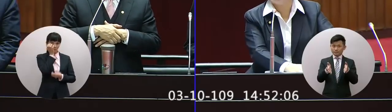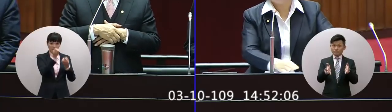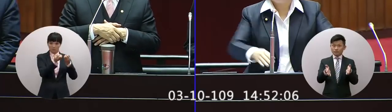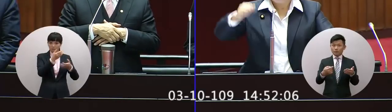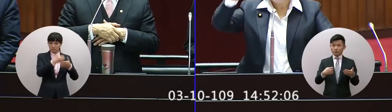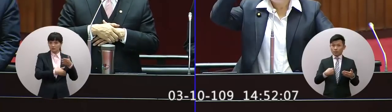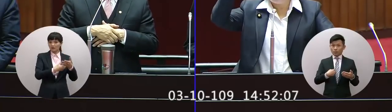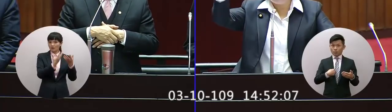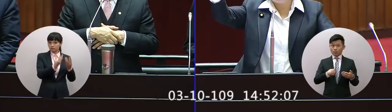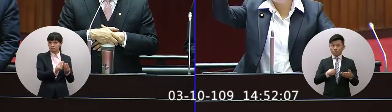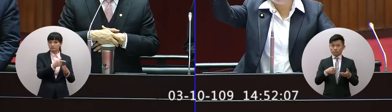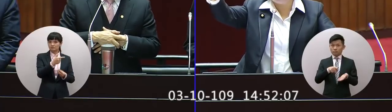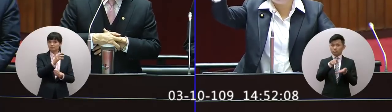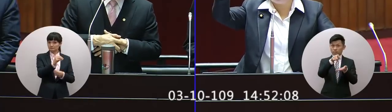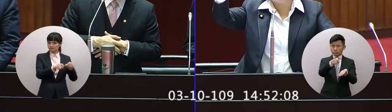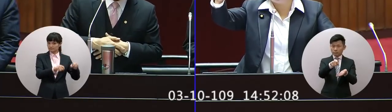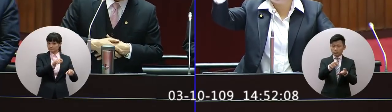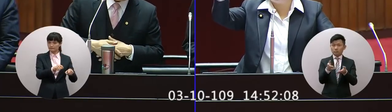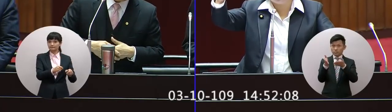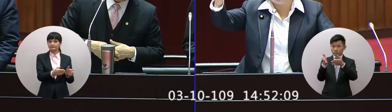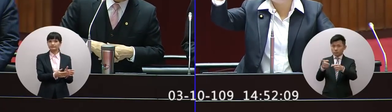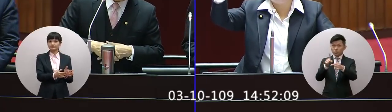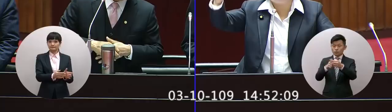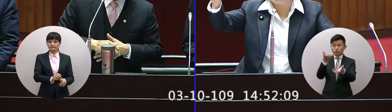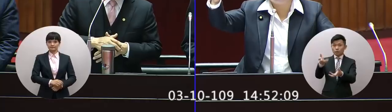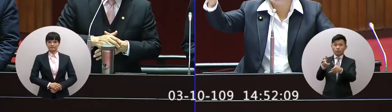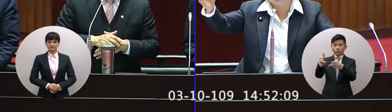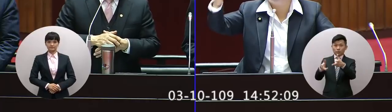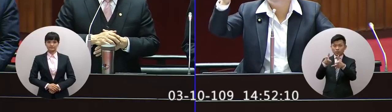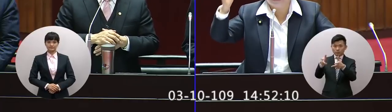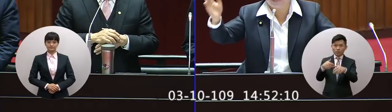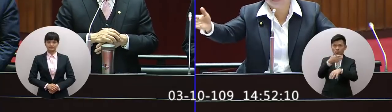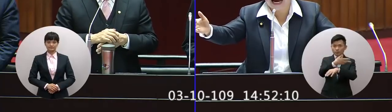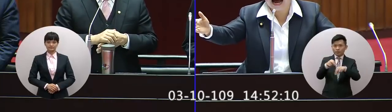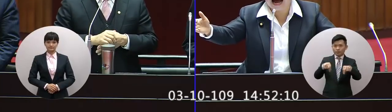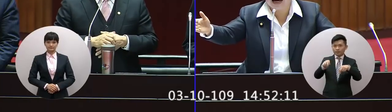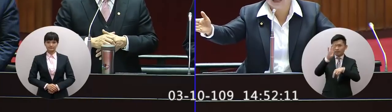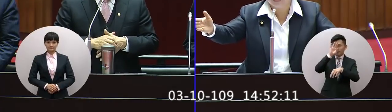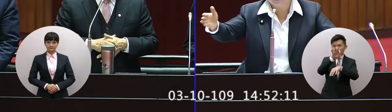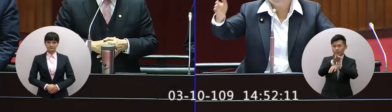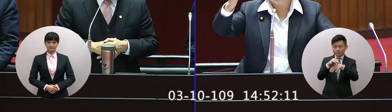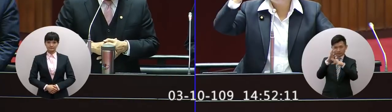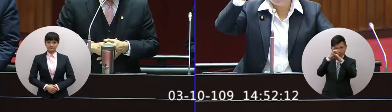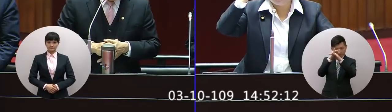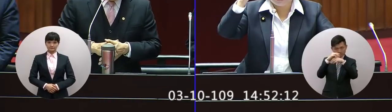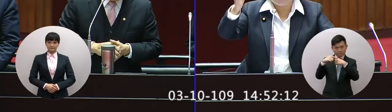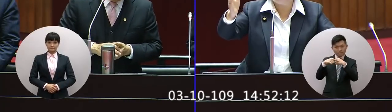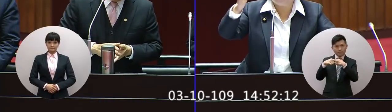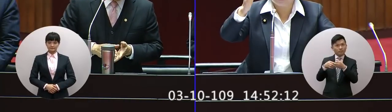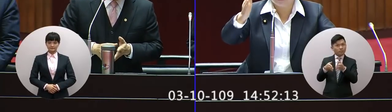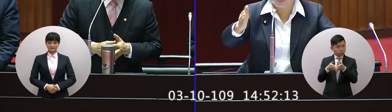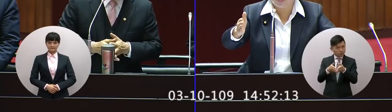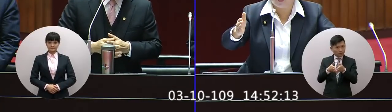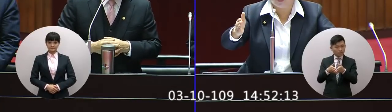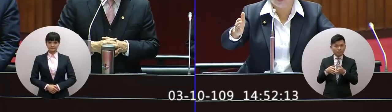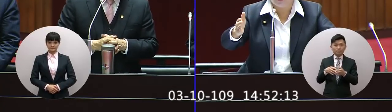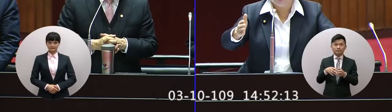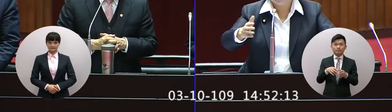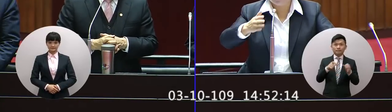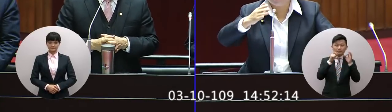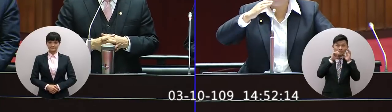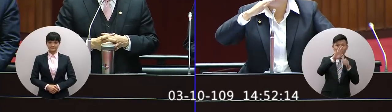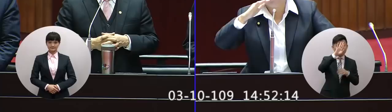求，对中火做流行病学的调查，将癌症跟空